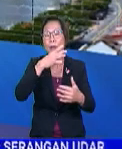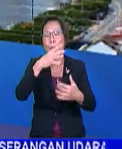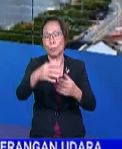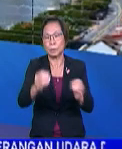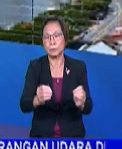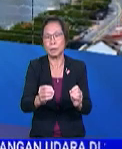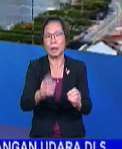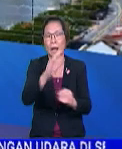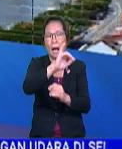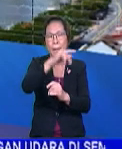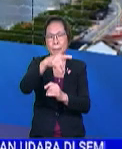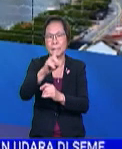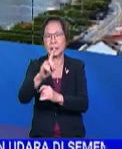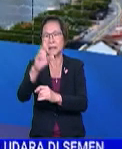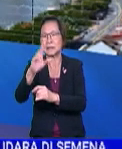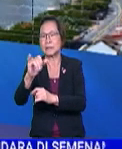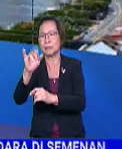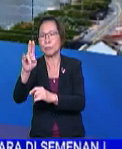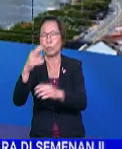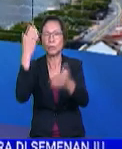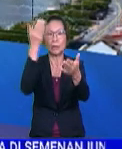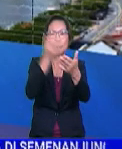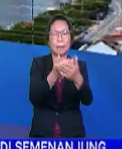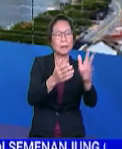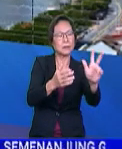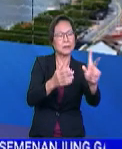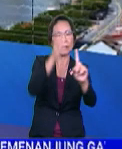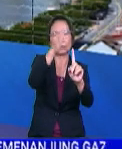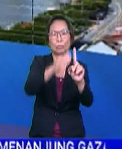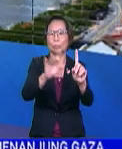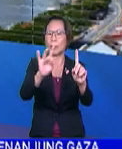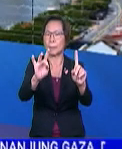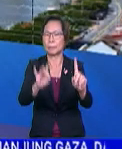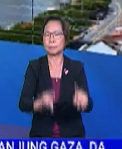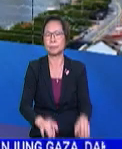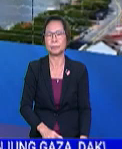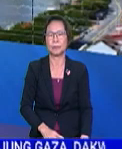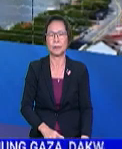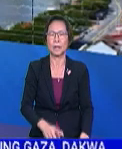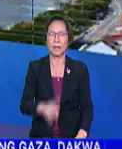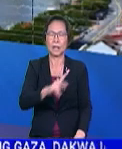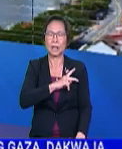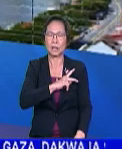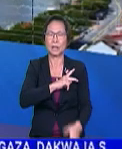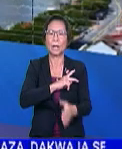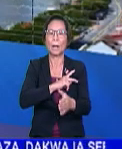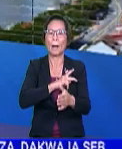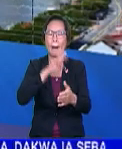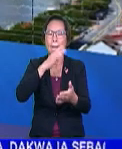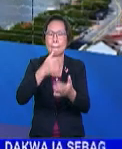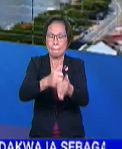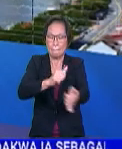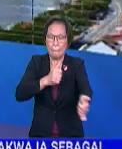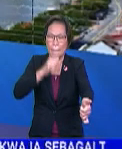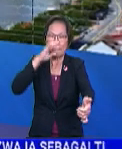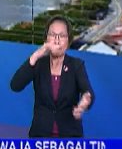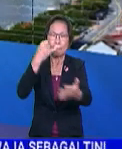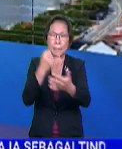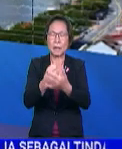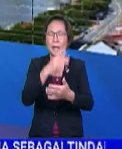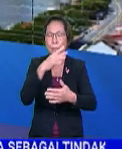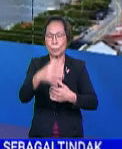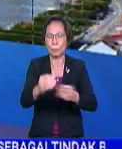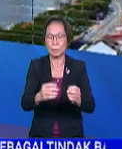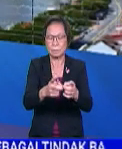Polis Daerah IPD Sibu setakat 31 Ogos lepas. Menurut Ketubahagian Pencegahan Jenayah dan Keselamatan Ibu Pejabat